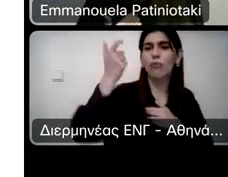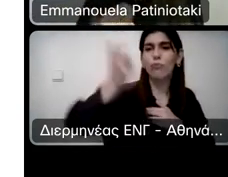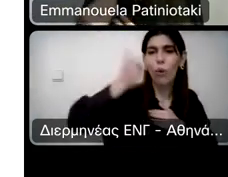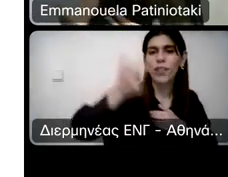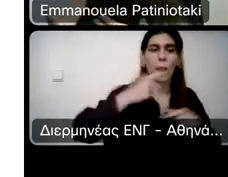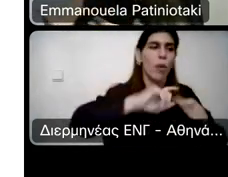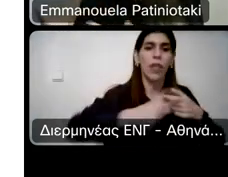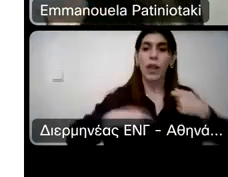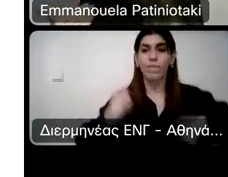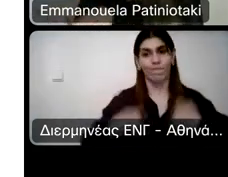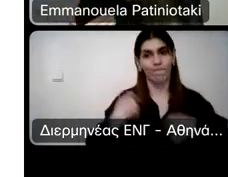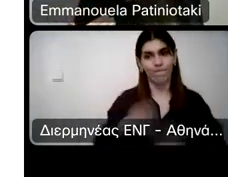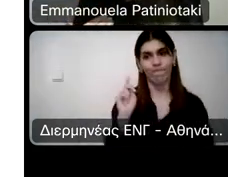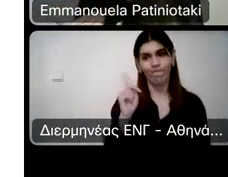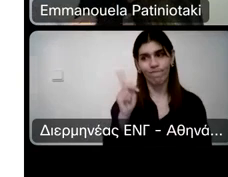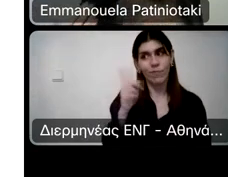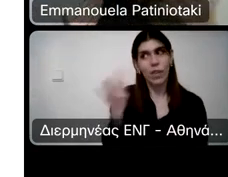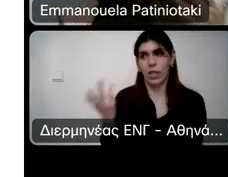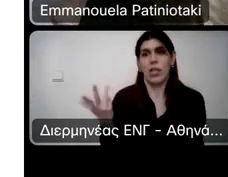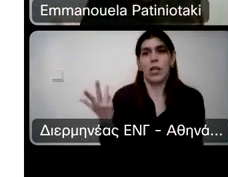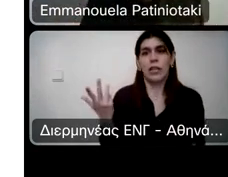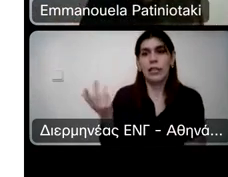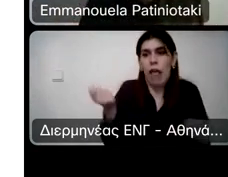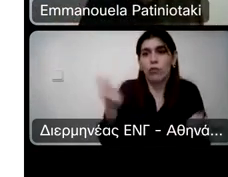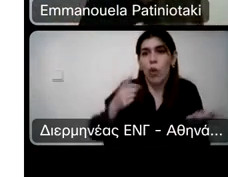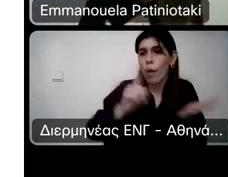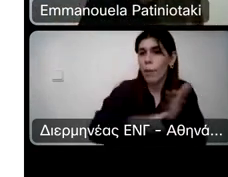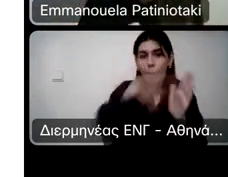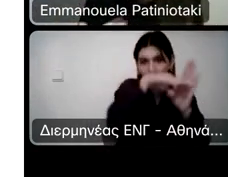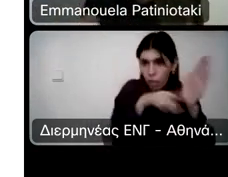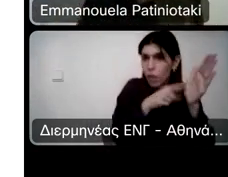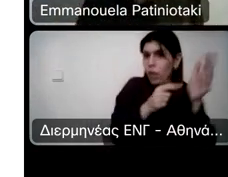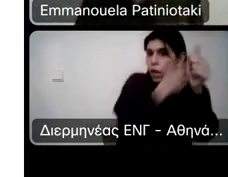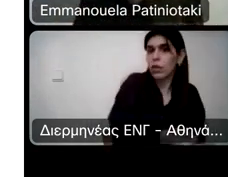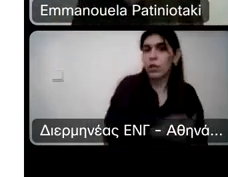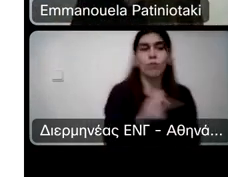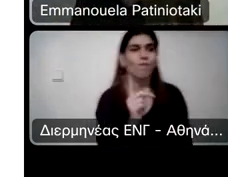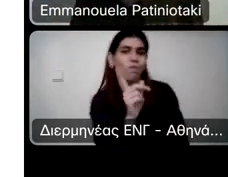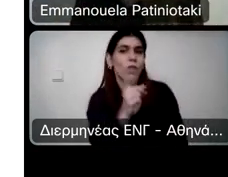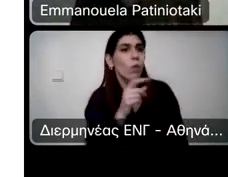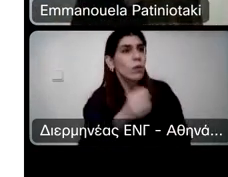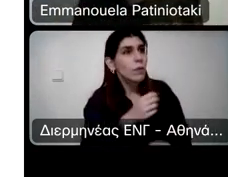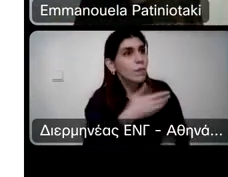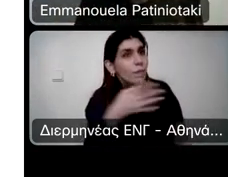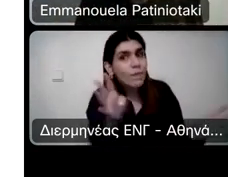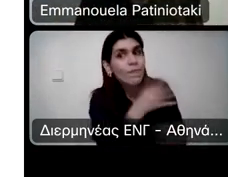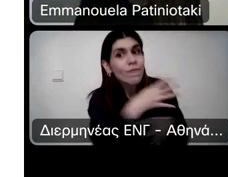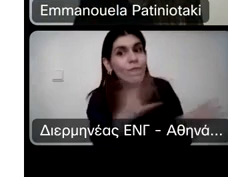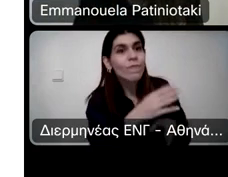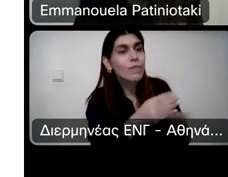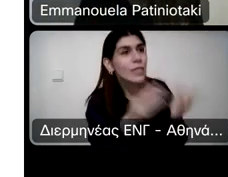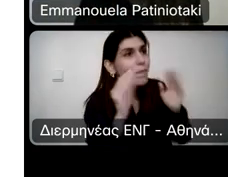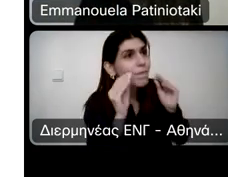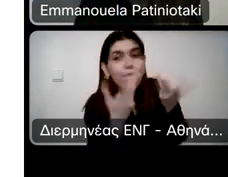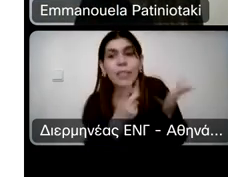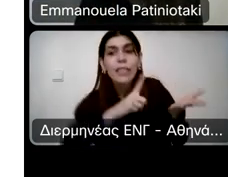fail, μέχρι να πείσουμε την εταιρεία αυτή τη μεγάλη να σταματήσει να χρησιμοποιεί τον όρο ειδικές ανάγκες. Η εταιρεία αυτή